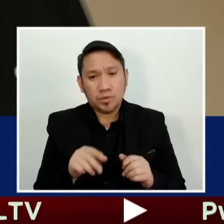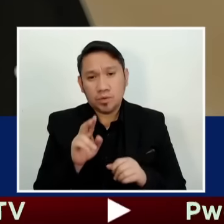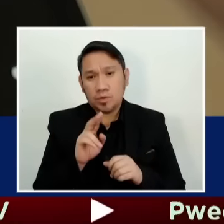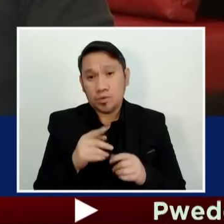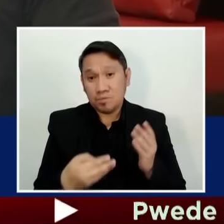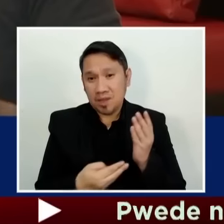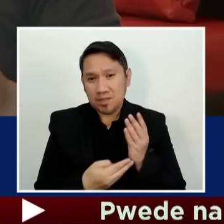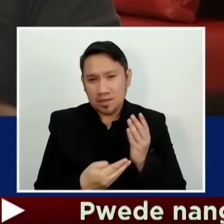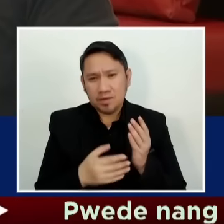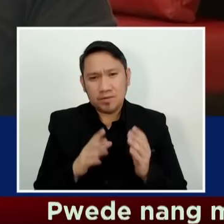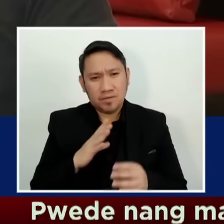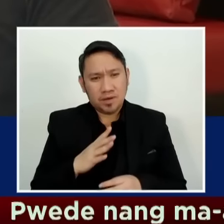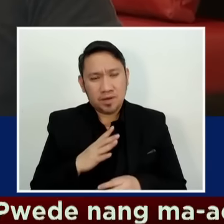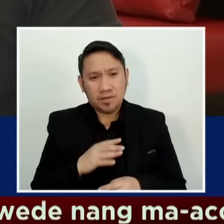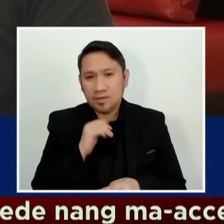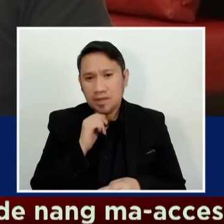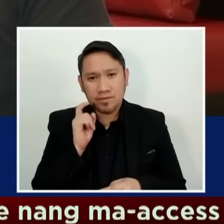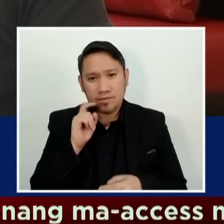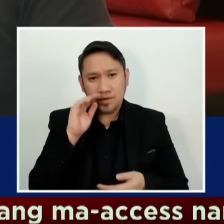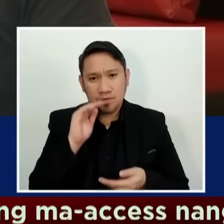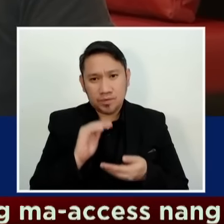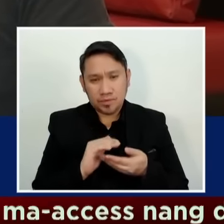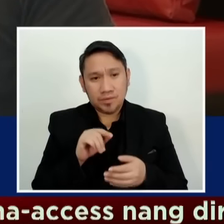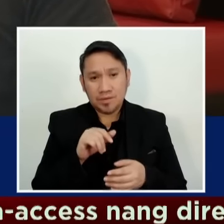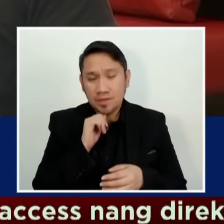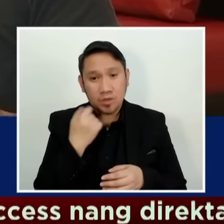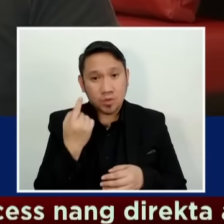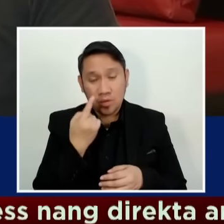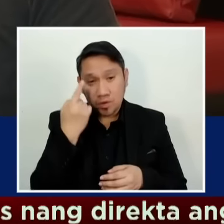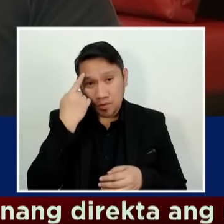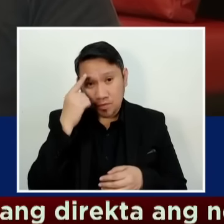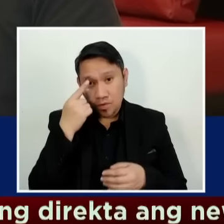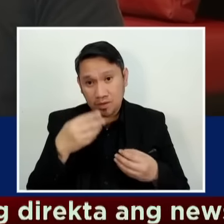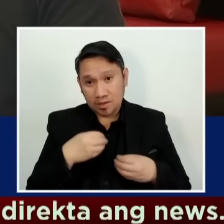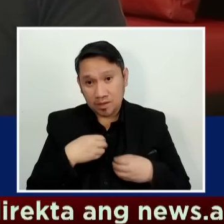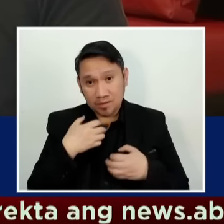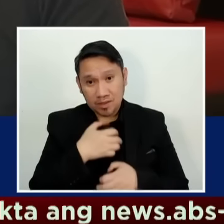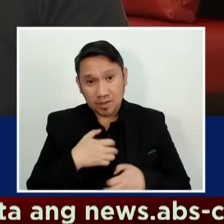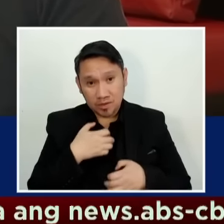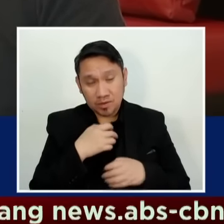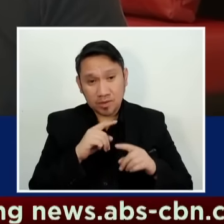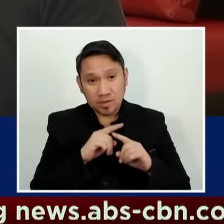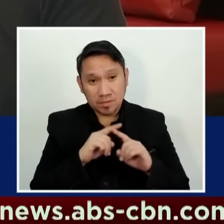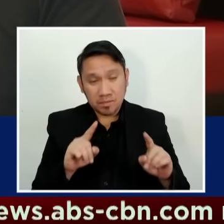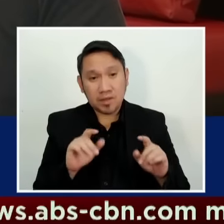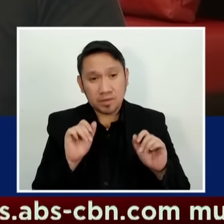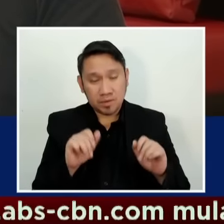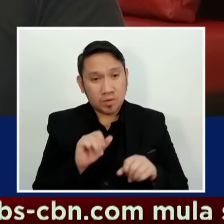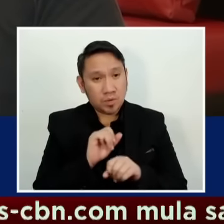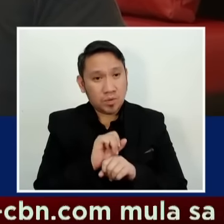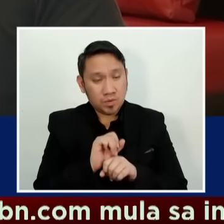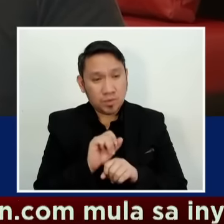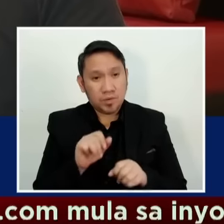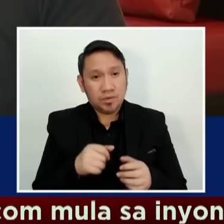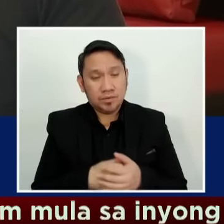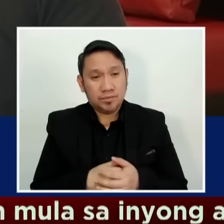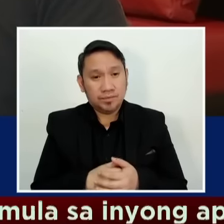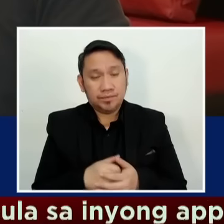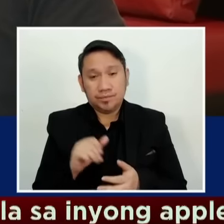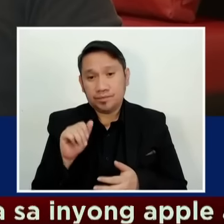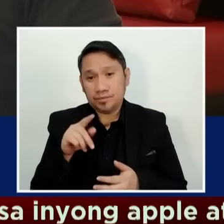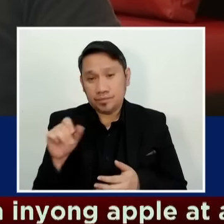baterya. Hindi lang pang entertainment ang tablet na ito. Nagbibigay din ito ng PC-like productivity gamit ang mga built-in apps, pang